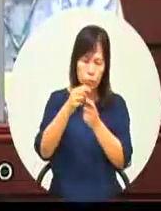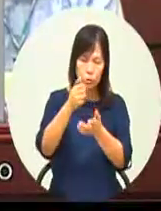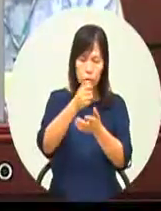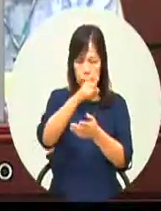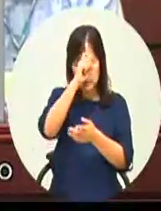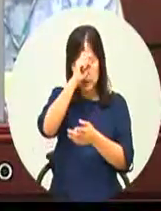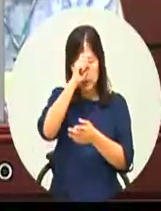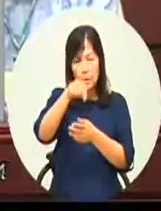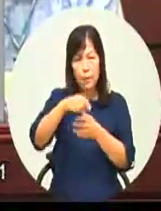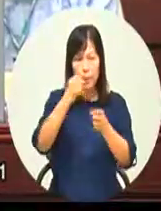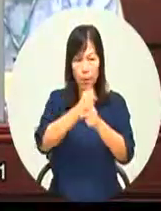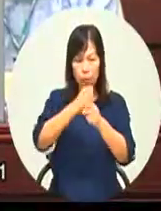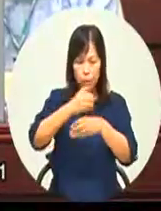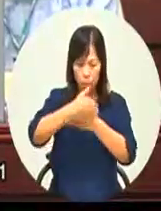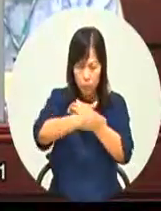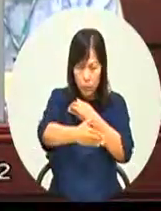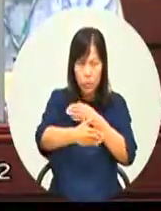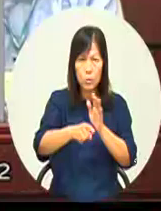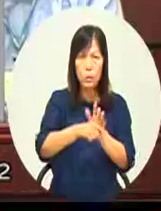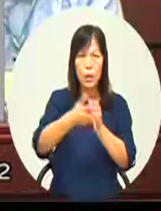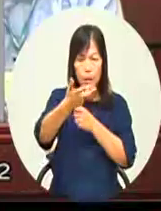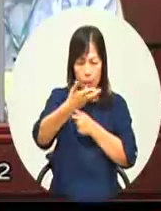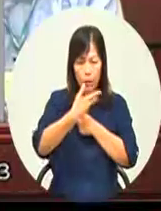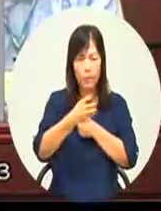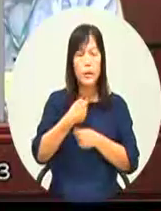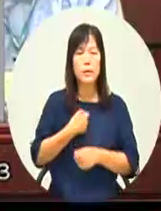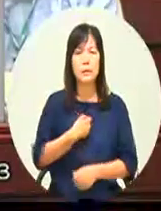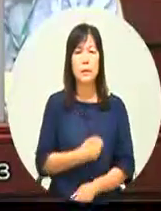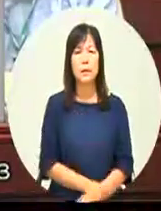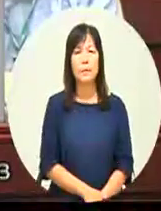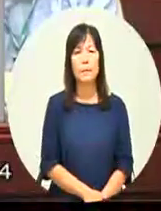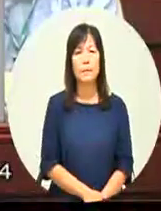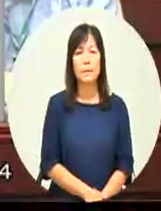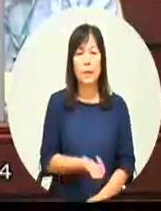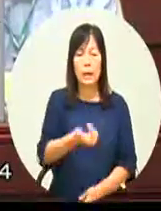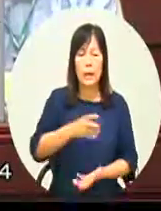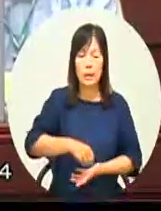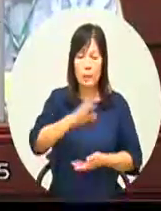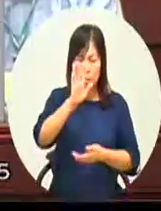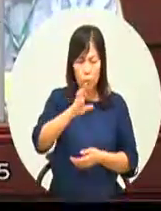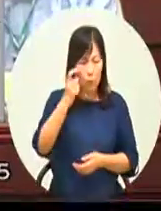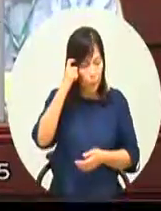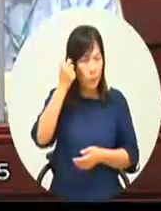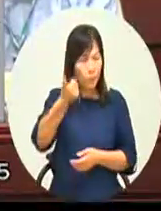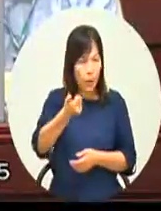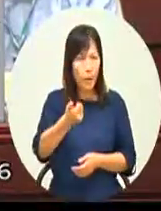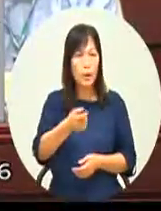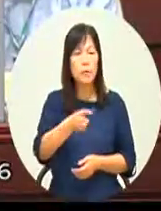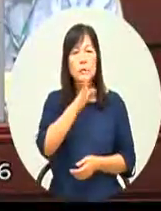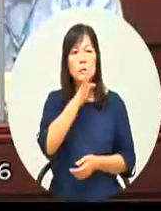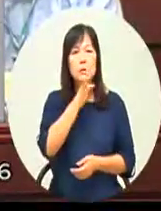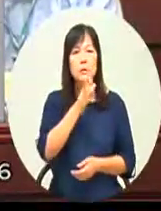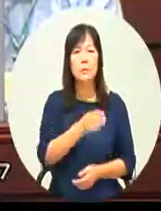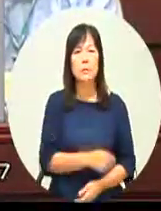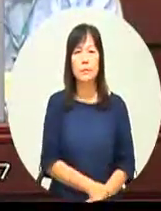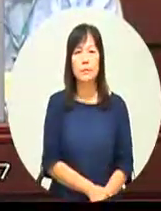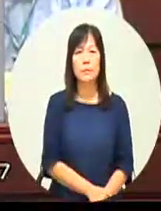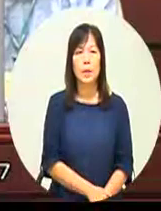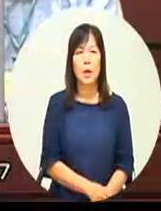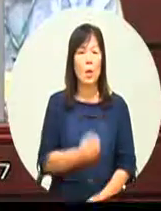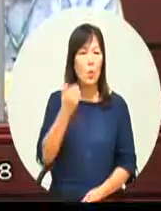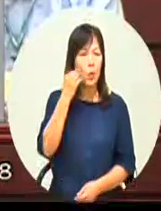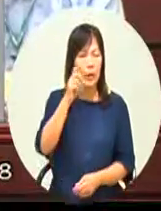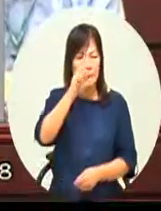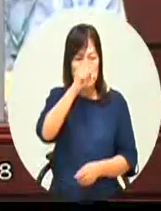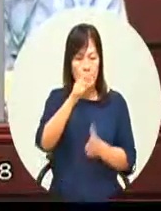他们那个工程的进度呢，能够让我们来了解。刚才议员提到一个很好的建议，就是说如果在特定的